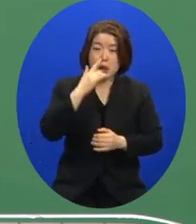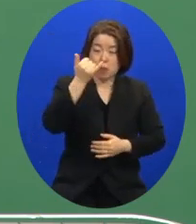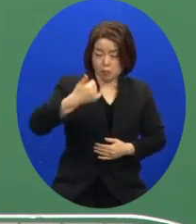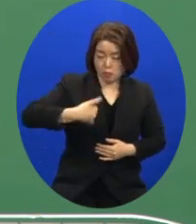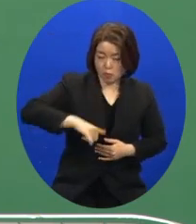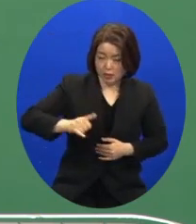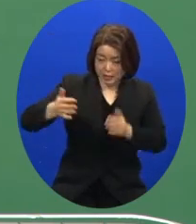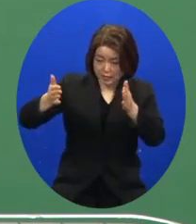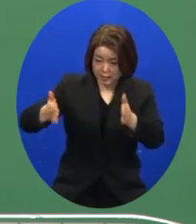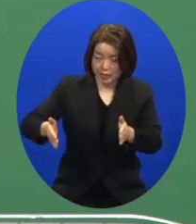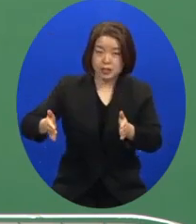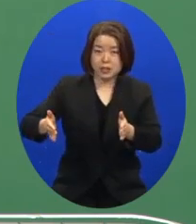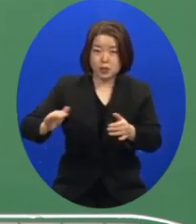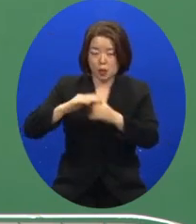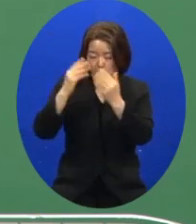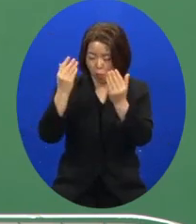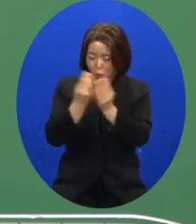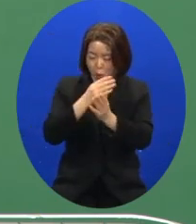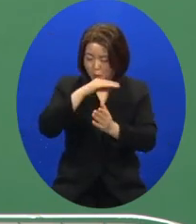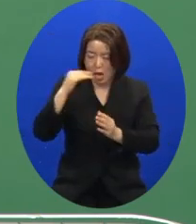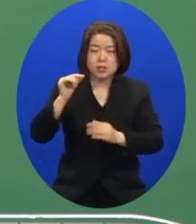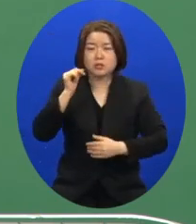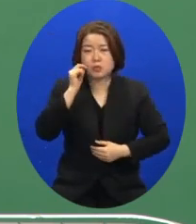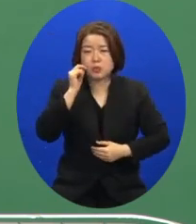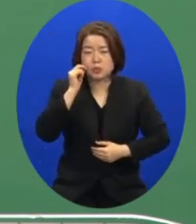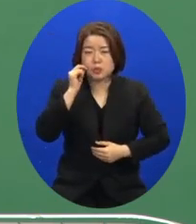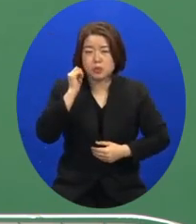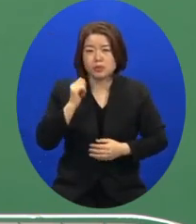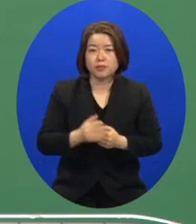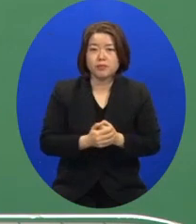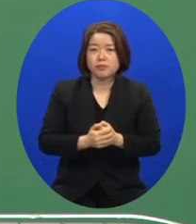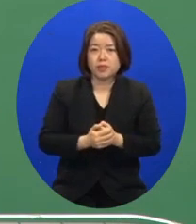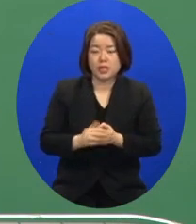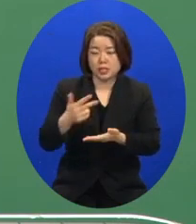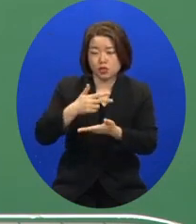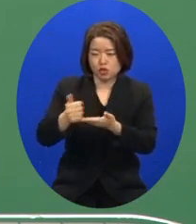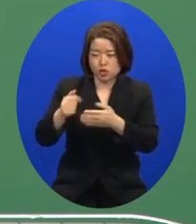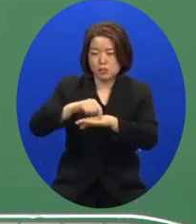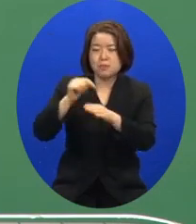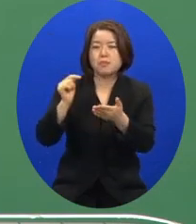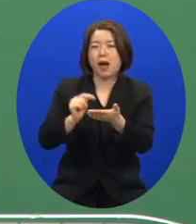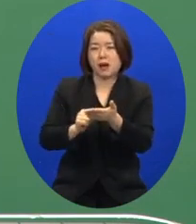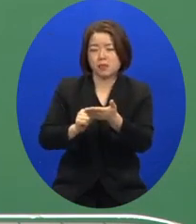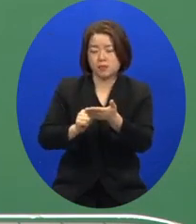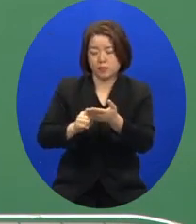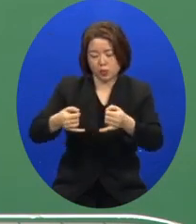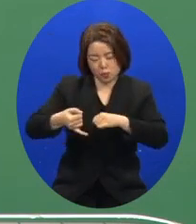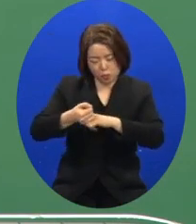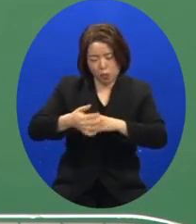자녀 사이에도 온전하지가 못해요. 주님의 마음이 필요해요.